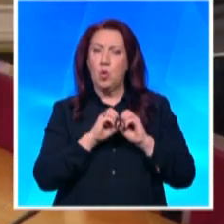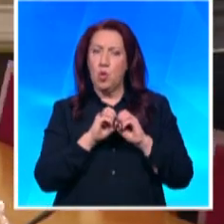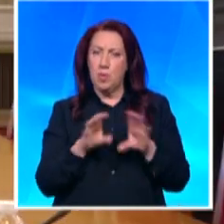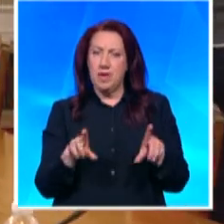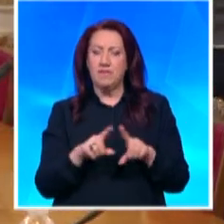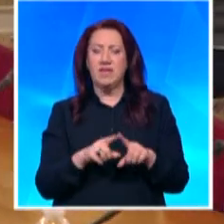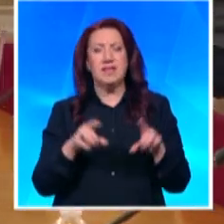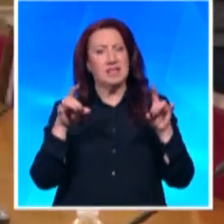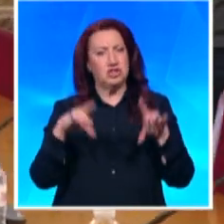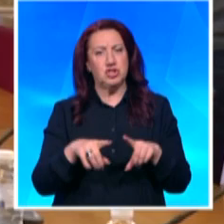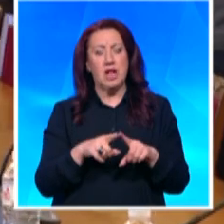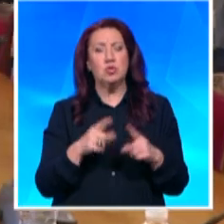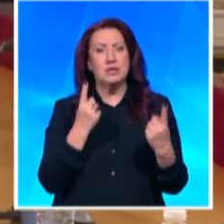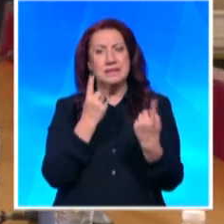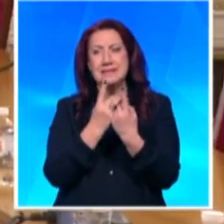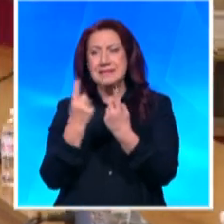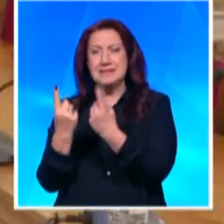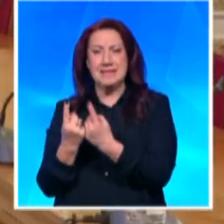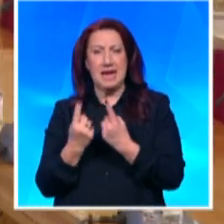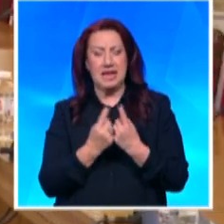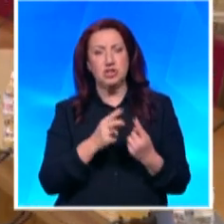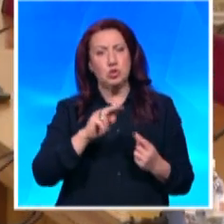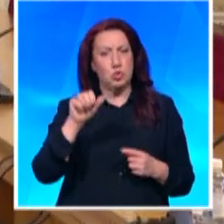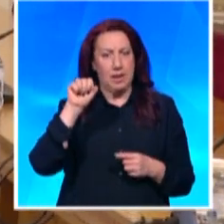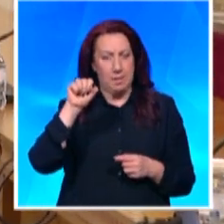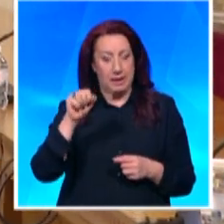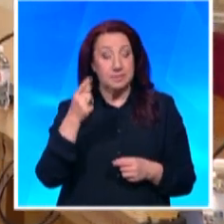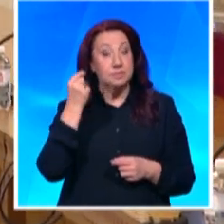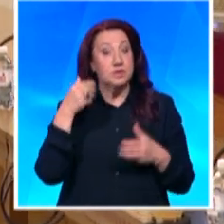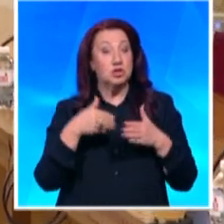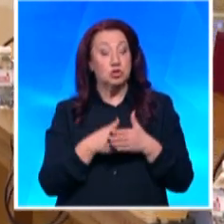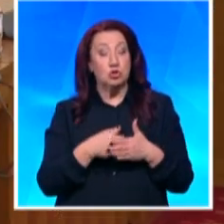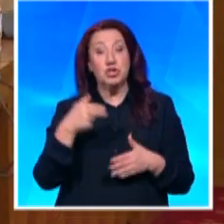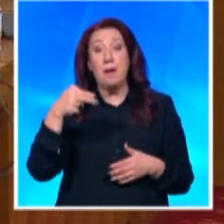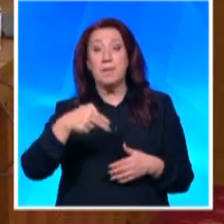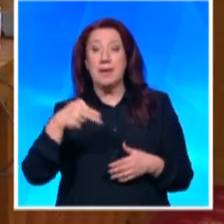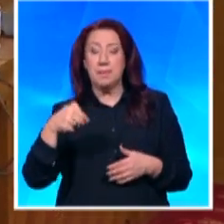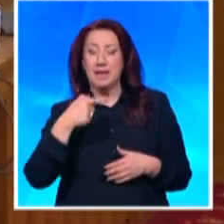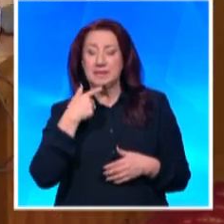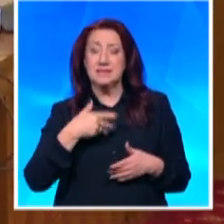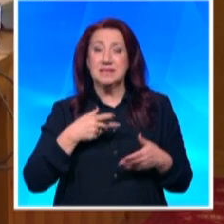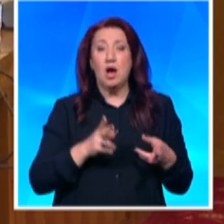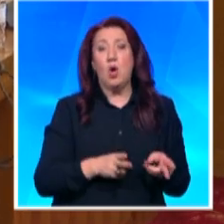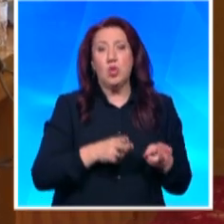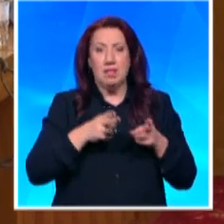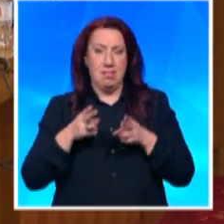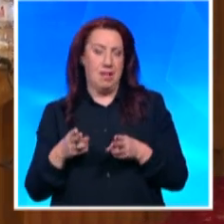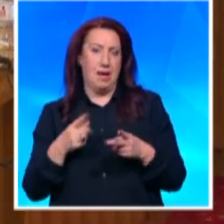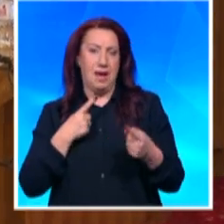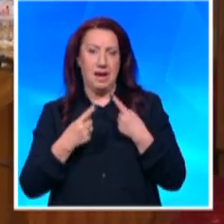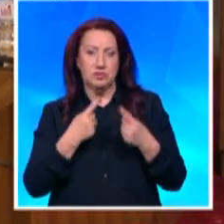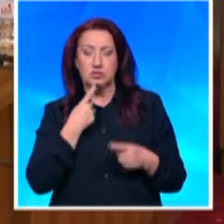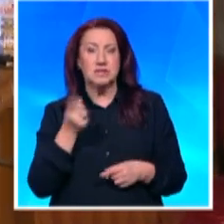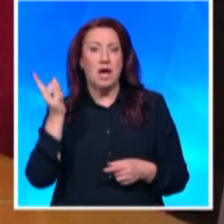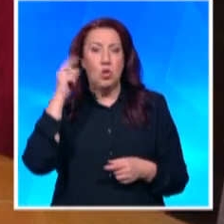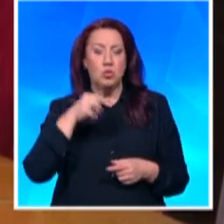късно с нощи стана ясно, че Продължаваме промяната и Демократична България са поискали отлагане на разговорите на двете формации за утре заради